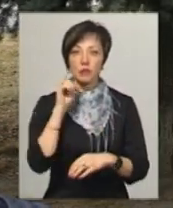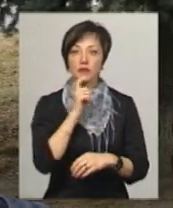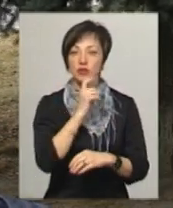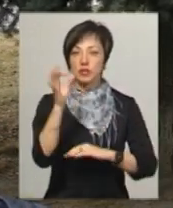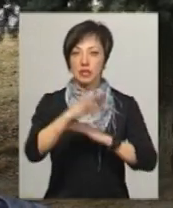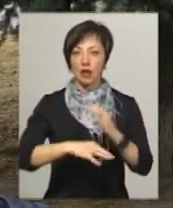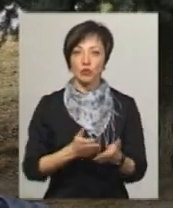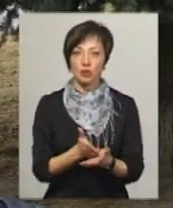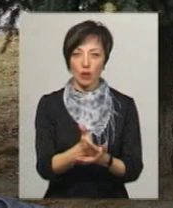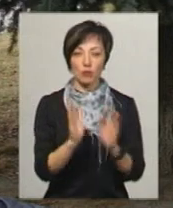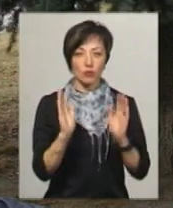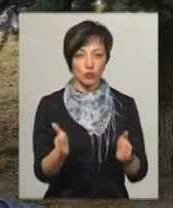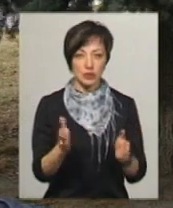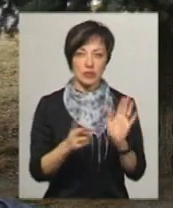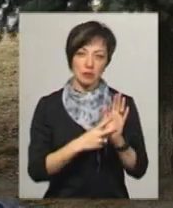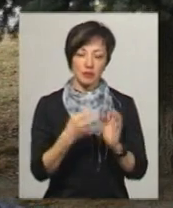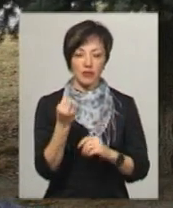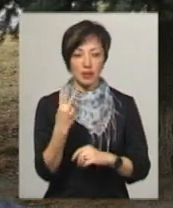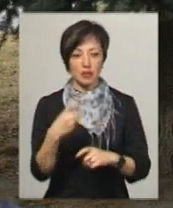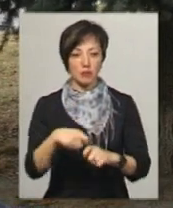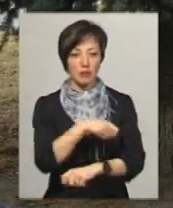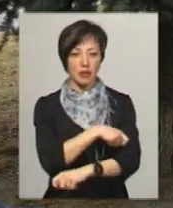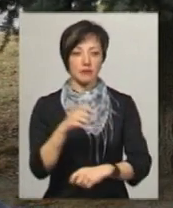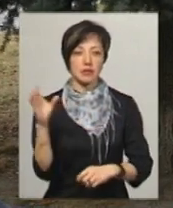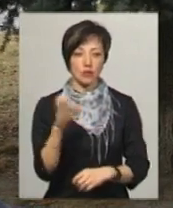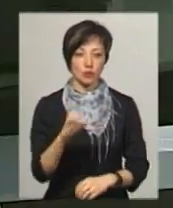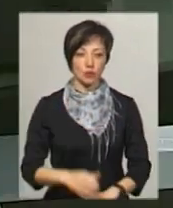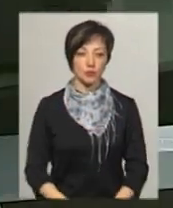північно-західного напрямку буде 7-12 метрів за секунду.